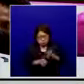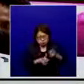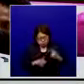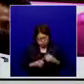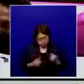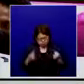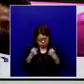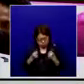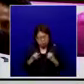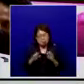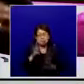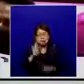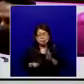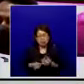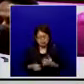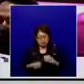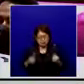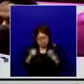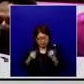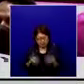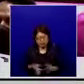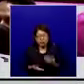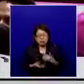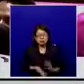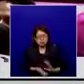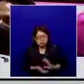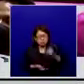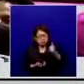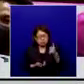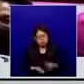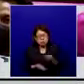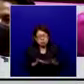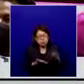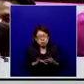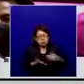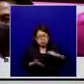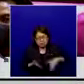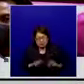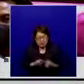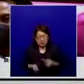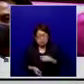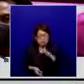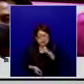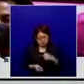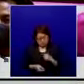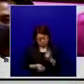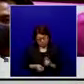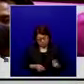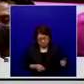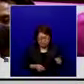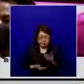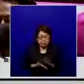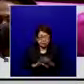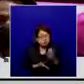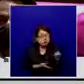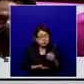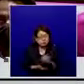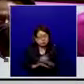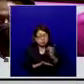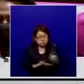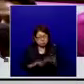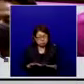หนี้ถ้าเองตายไปอ่ะถ้าพี่น้องตายไปอ่ะมันไม่มีแรงชำระหนี้เองจ่ายหนี้เอาแชร์เอาเงินสดๆม